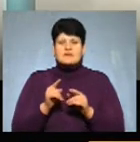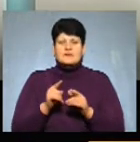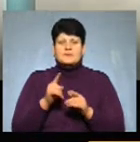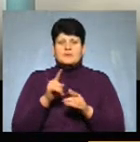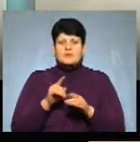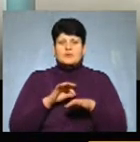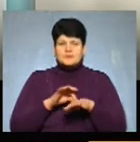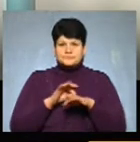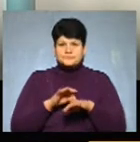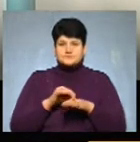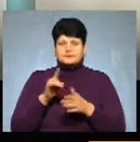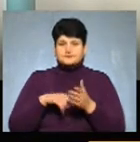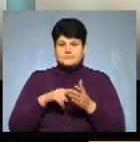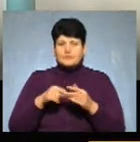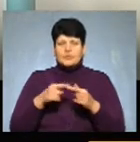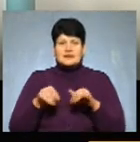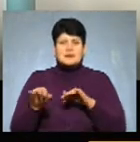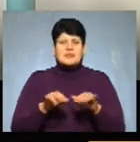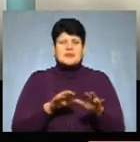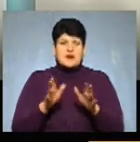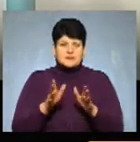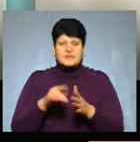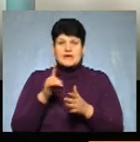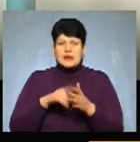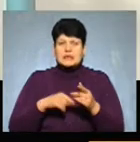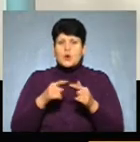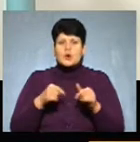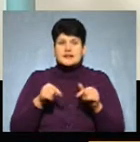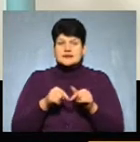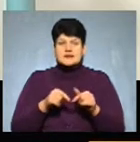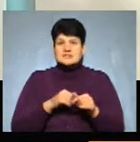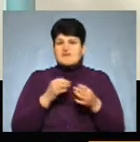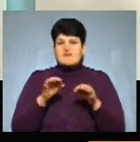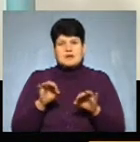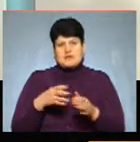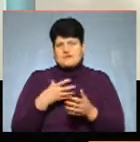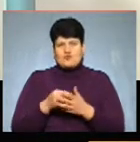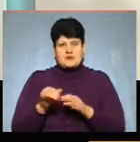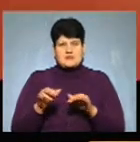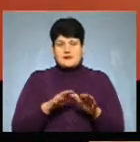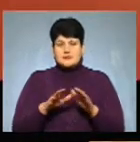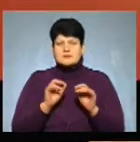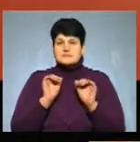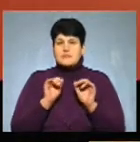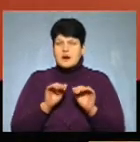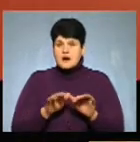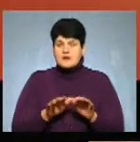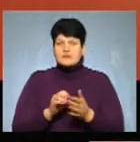здійснювану релігійними організаціями діяльність. Релігійна організація абсолютно вільна в своїй діяльності. Тобто